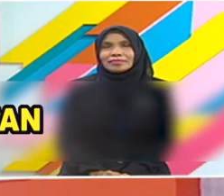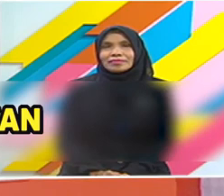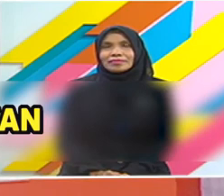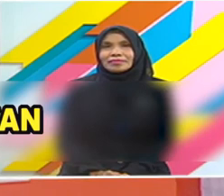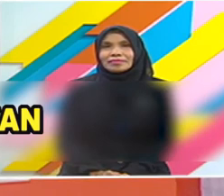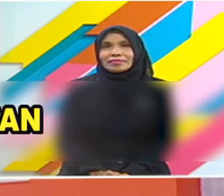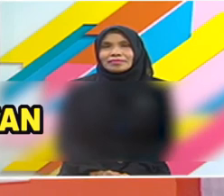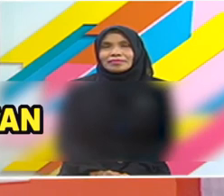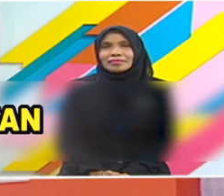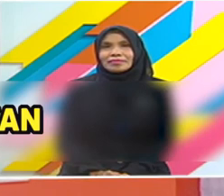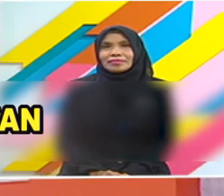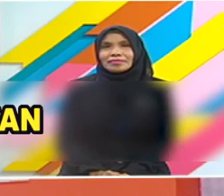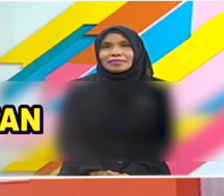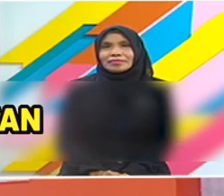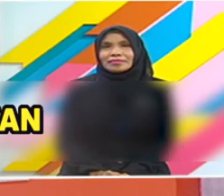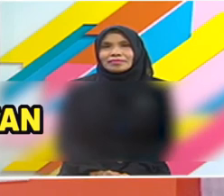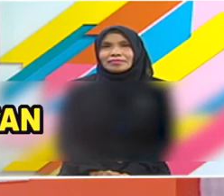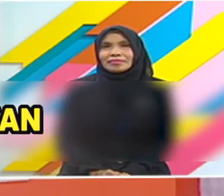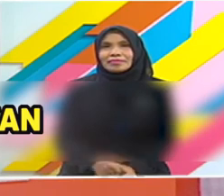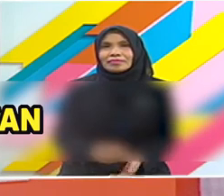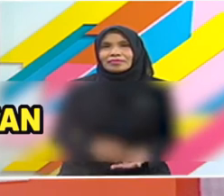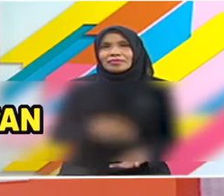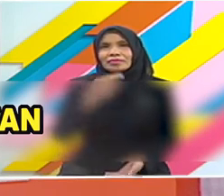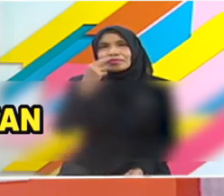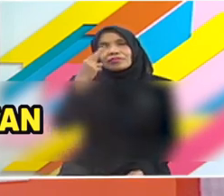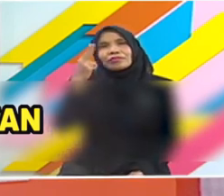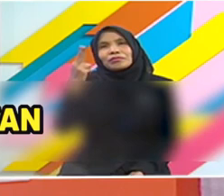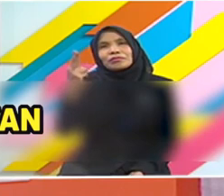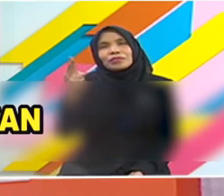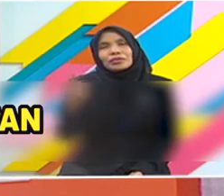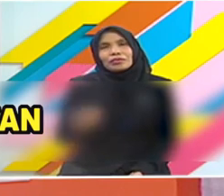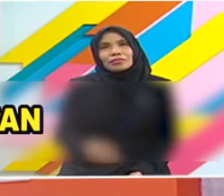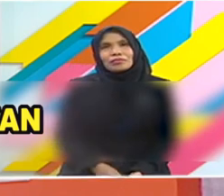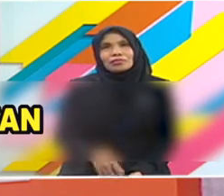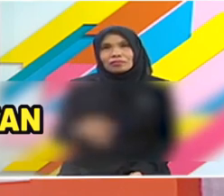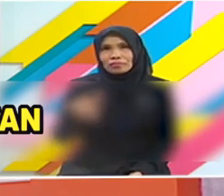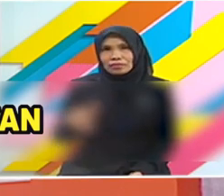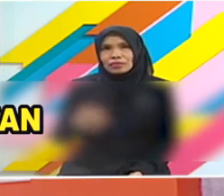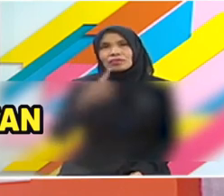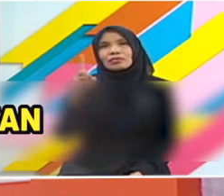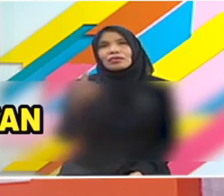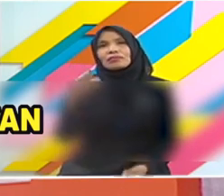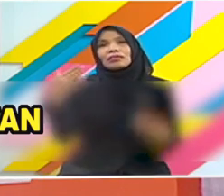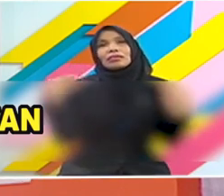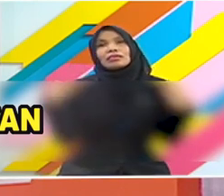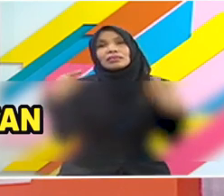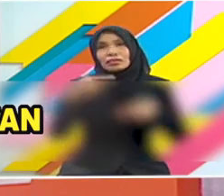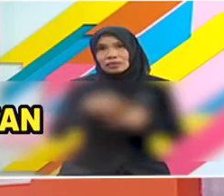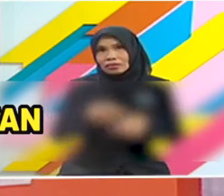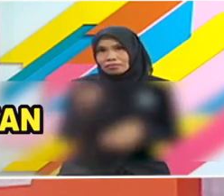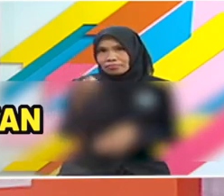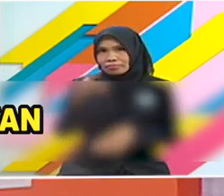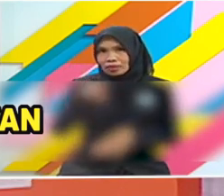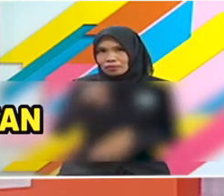Apa tu? Ini bau yang selalu ada di dapur kita dan ibu-ibu akan menggunakannya untuk